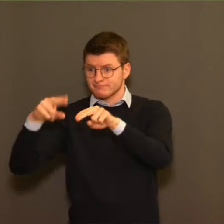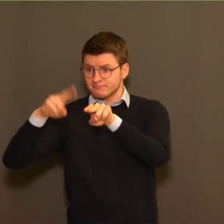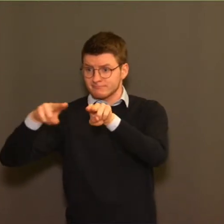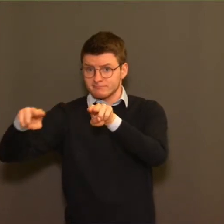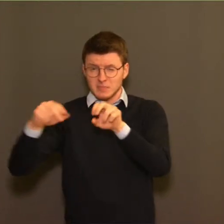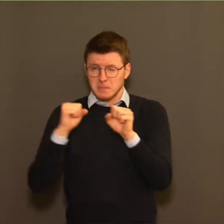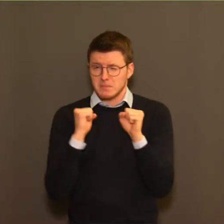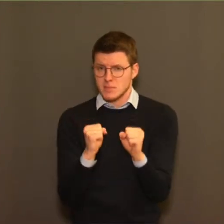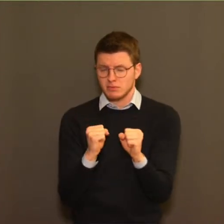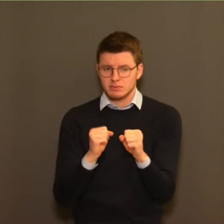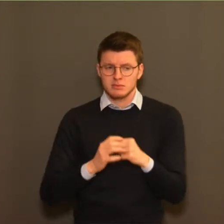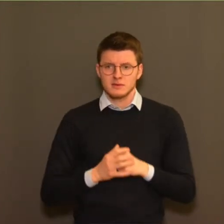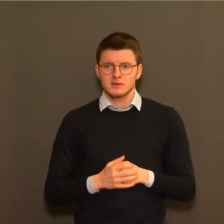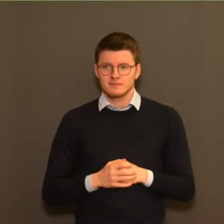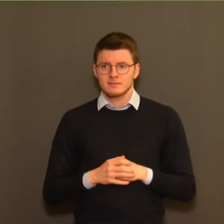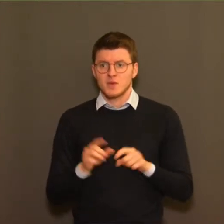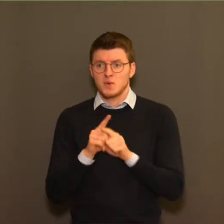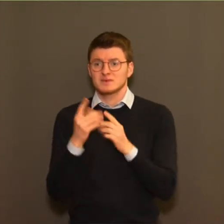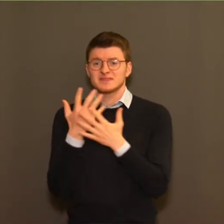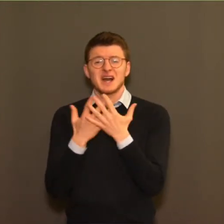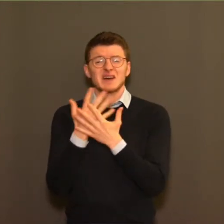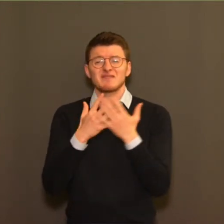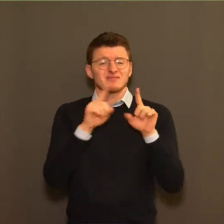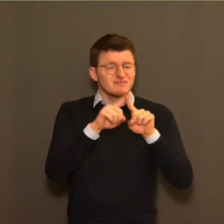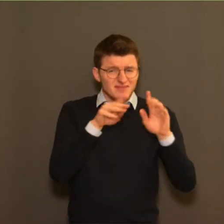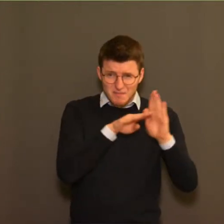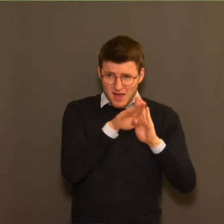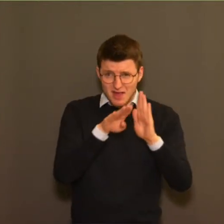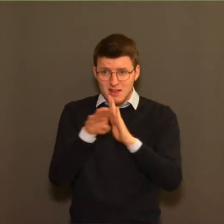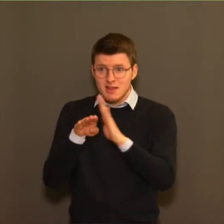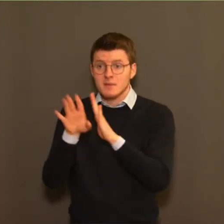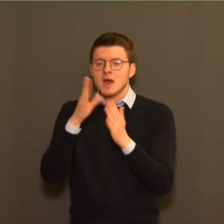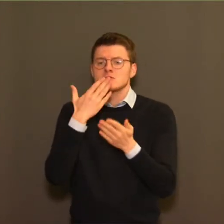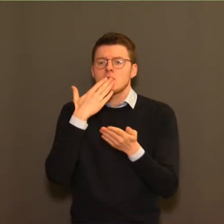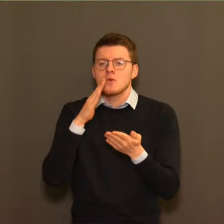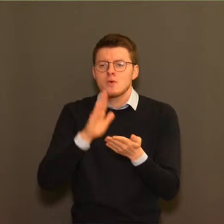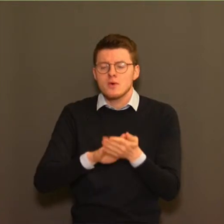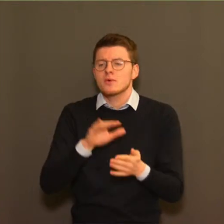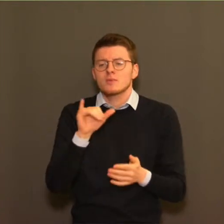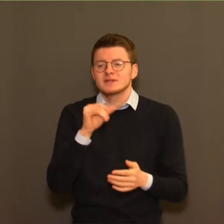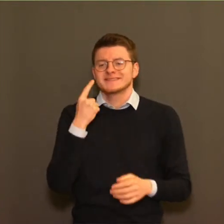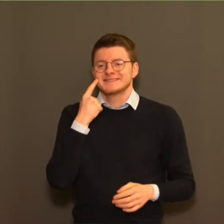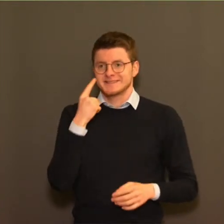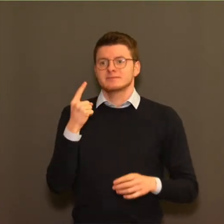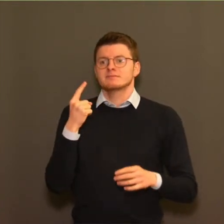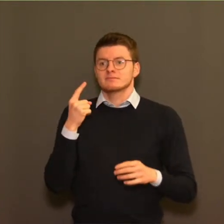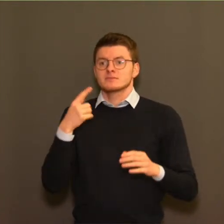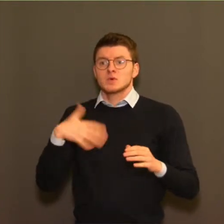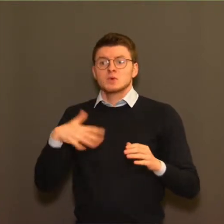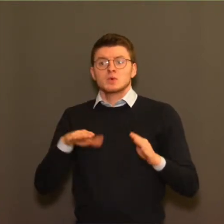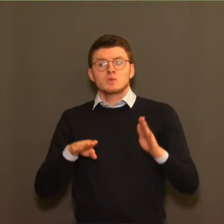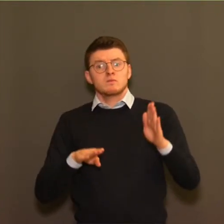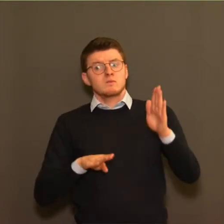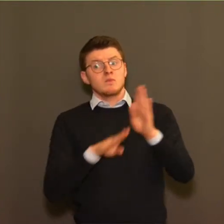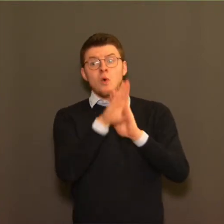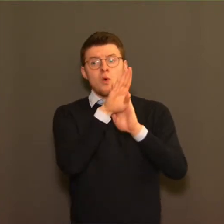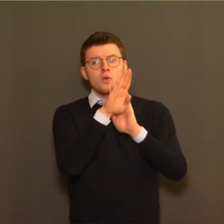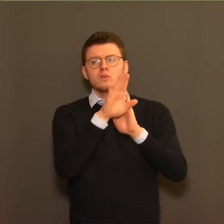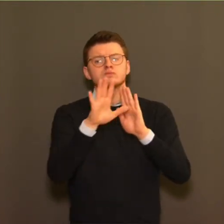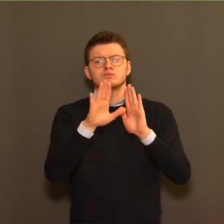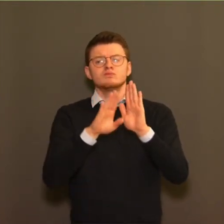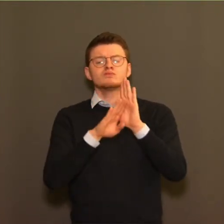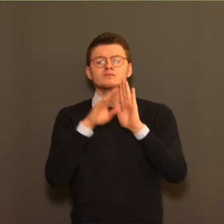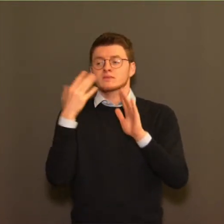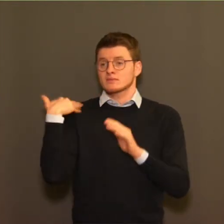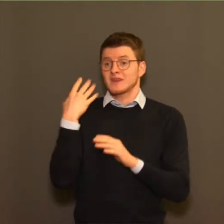De cijfers nemen dus nog steeds toe, maar we zien gelukkig wel dat het percentage van de toename de laatste 4 dagen minder sterk